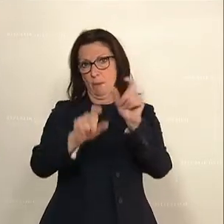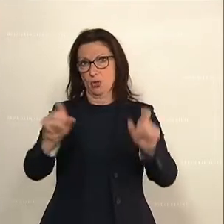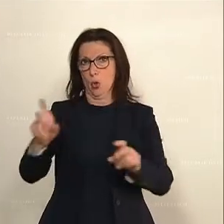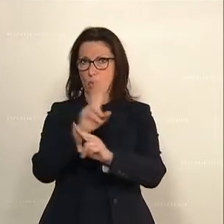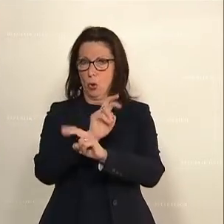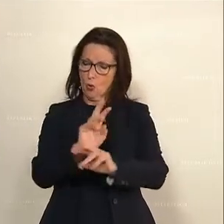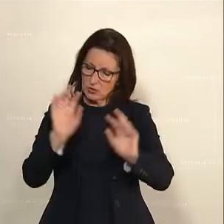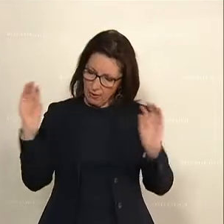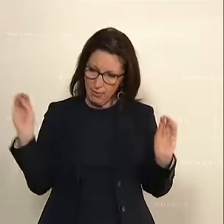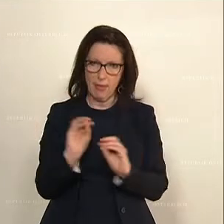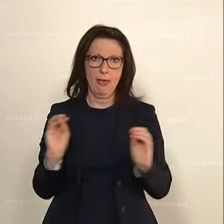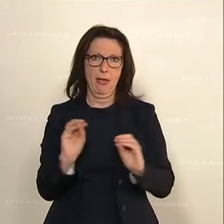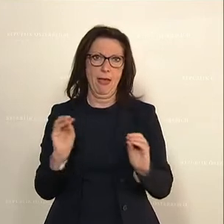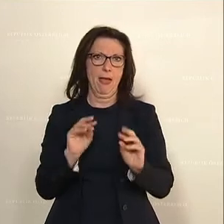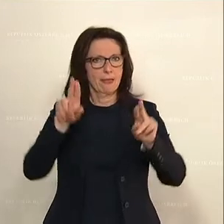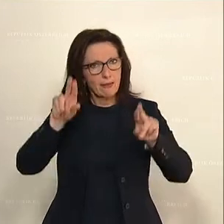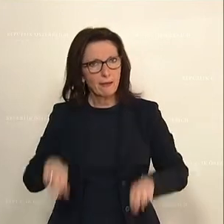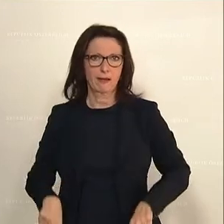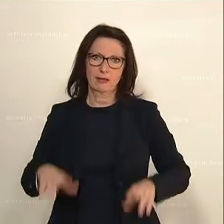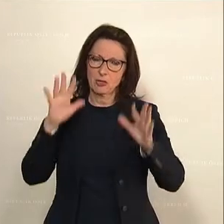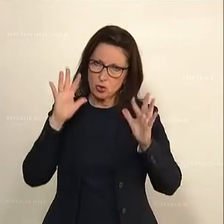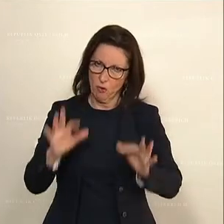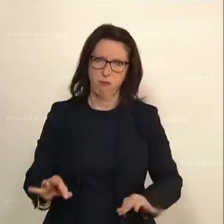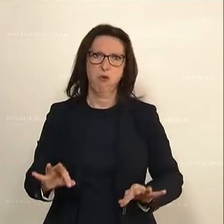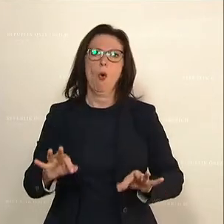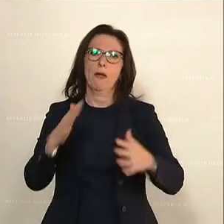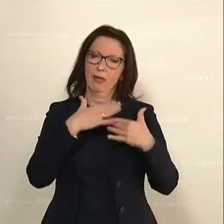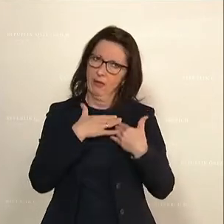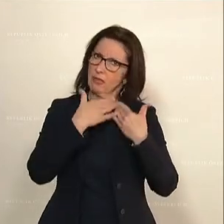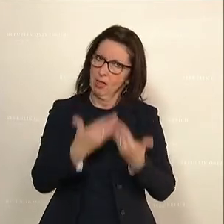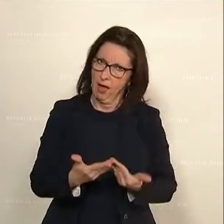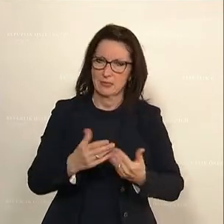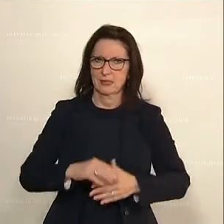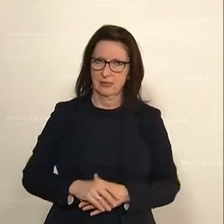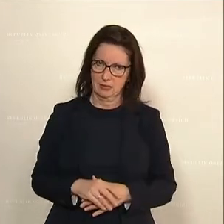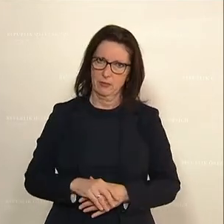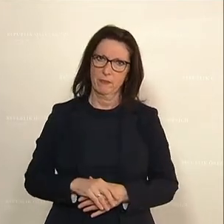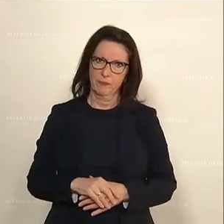nachhaltig, transparent und sofort spürbar zu entlasten.